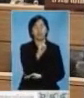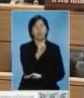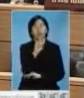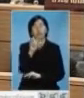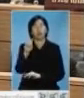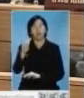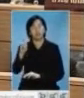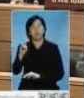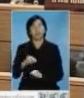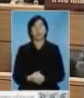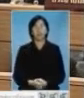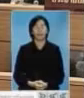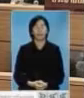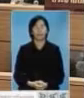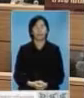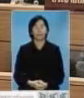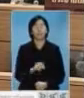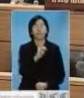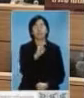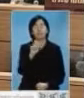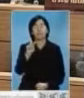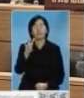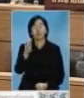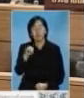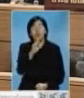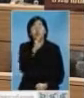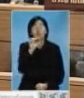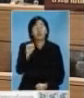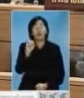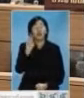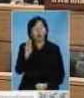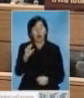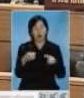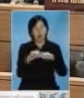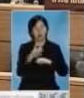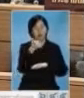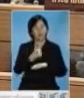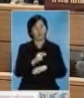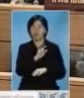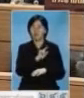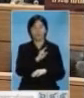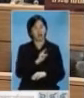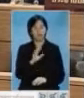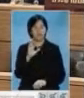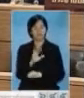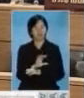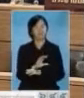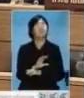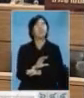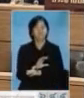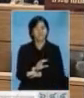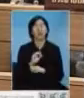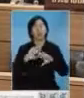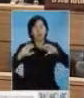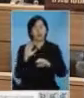ตามมาตรา270ถ้าสว.ที่ถูกครอบงำโดยพรรคการเมืองถูกครอบงำโดยรัฐบาลอย